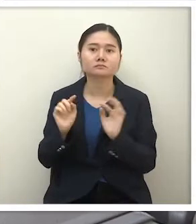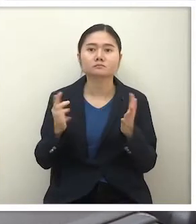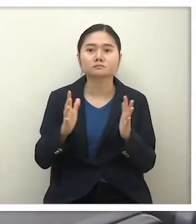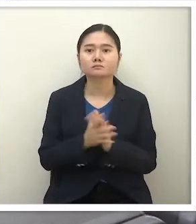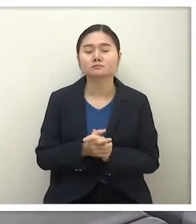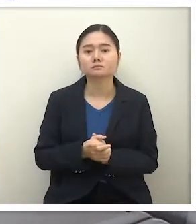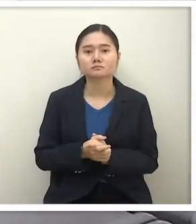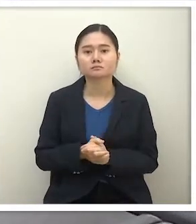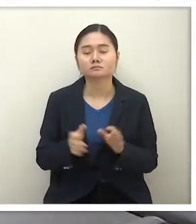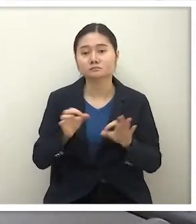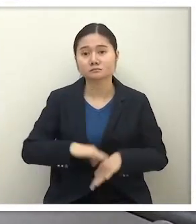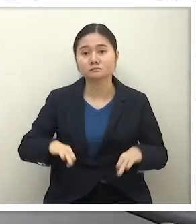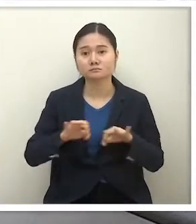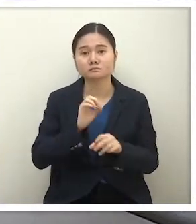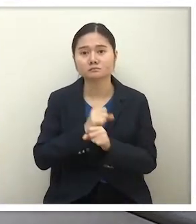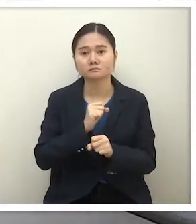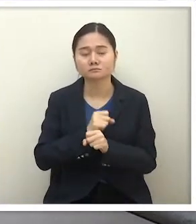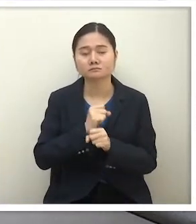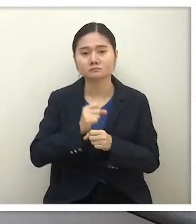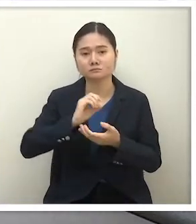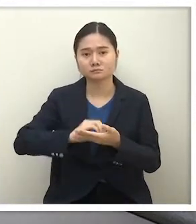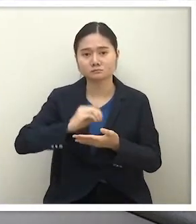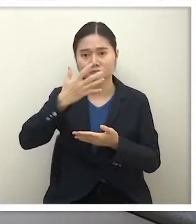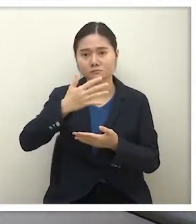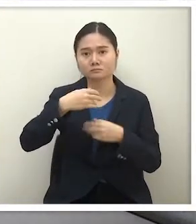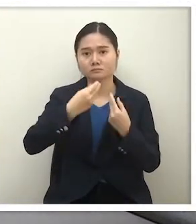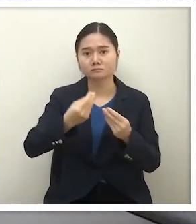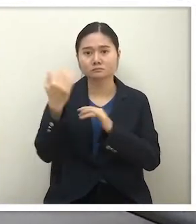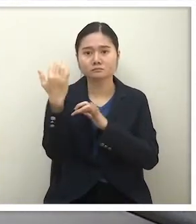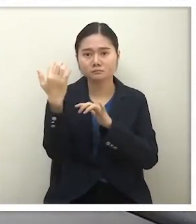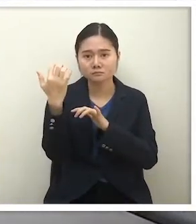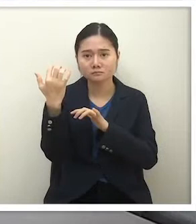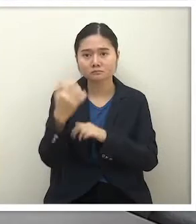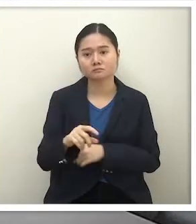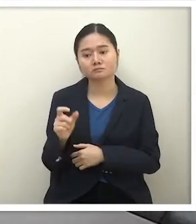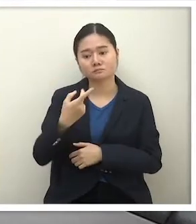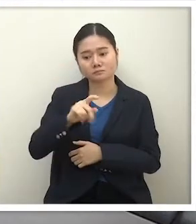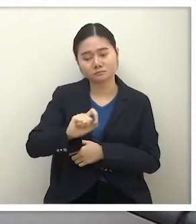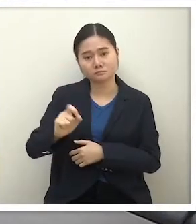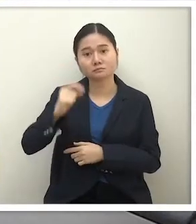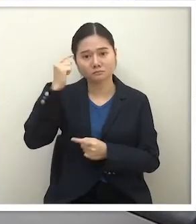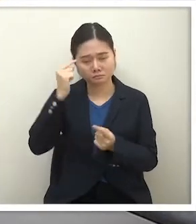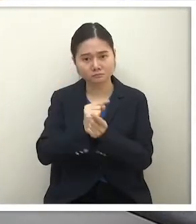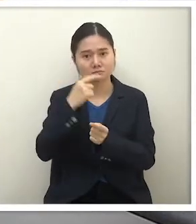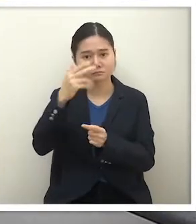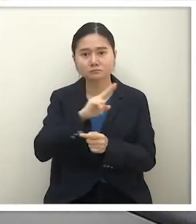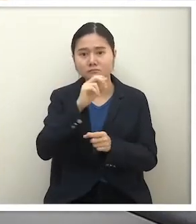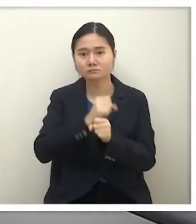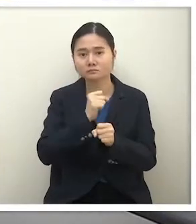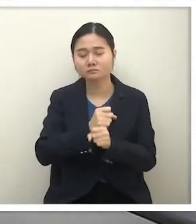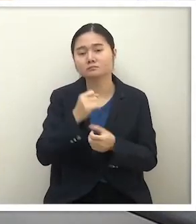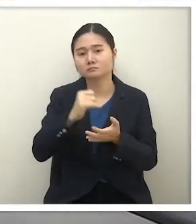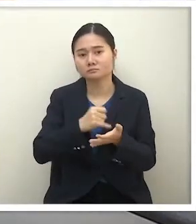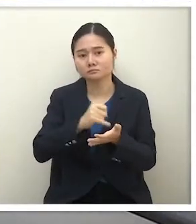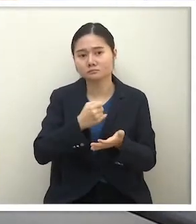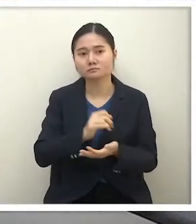นจำเป็นที่ต้องลงไดเวอร์เพื่อให้คอมกับเมาส์ปากกาเนี่ยรู้จักกันก่อนแล้วเวลาใช้งานจะได้ใช้สะดว